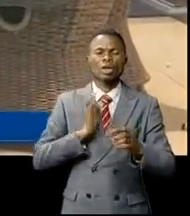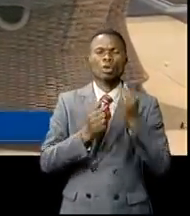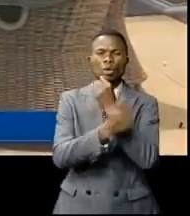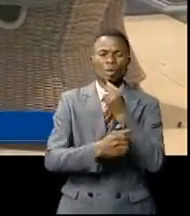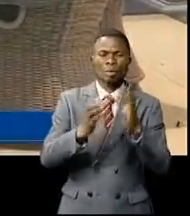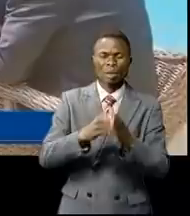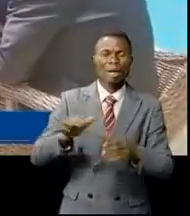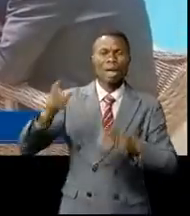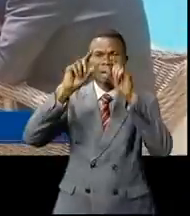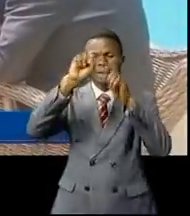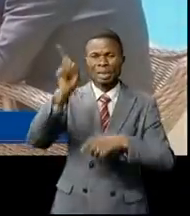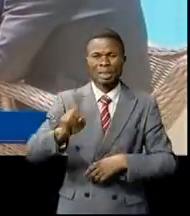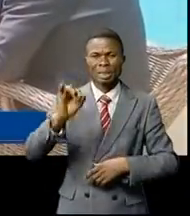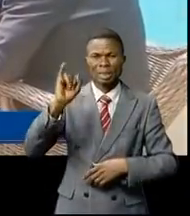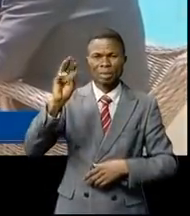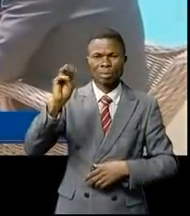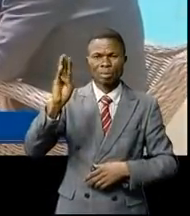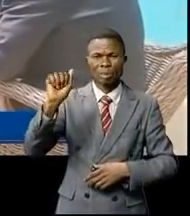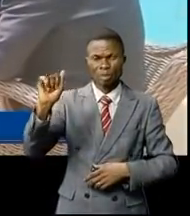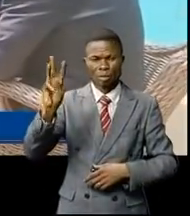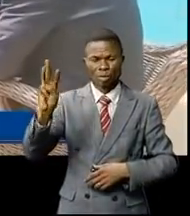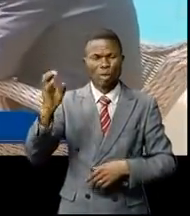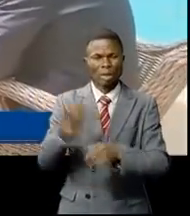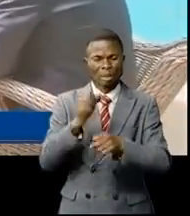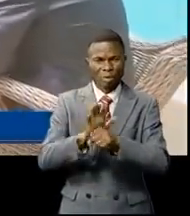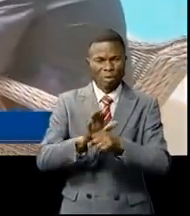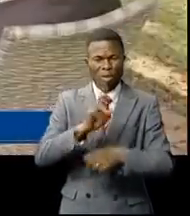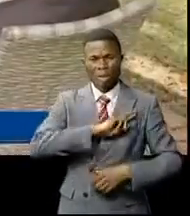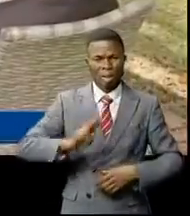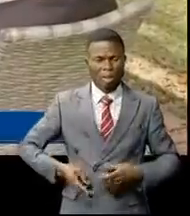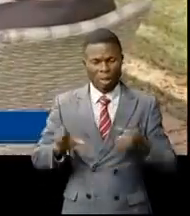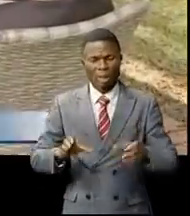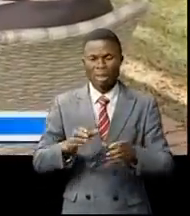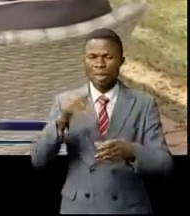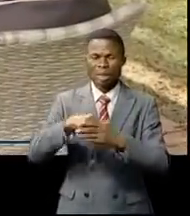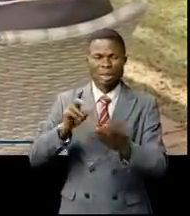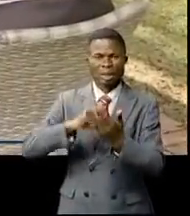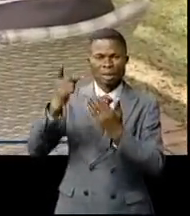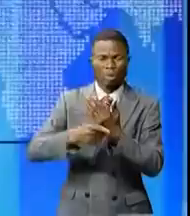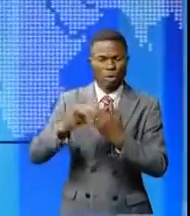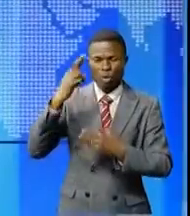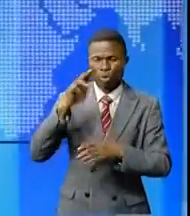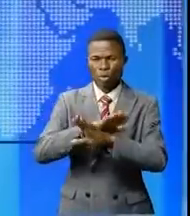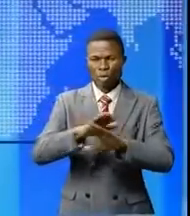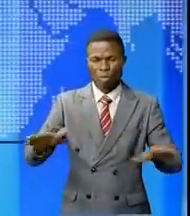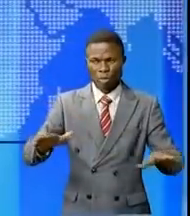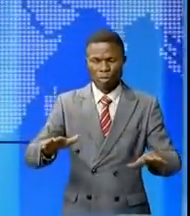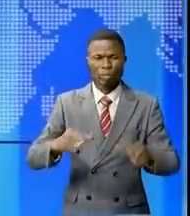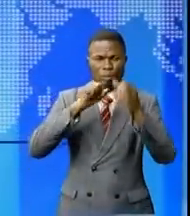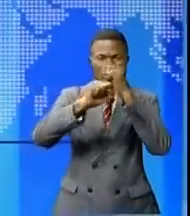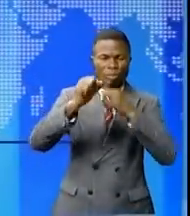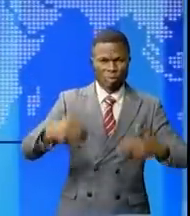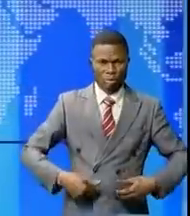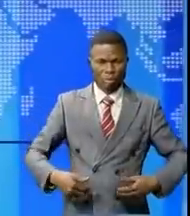dans différents domaines car la république démocratique du congo ne figure plus dans la zone rouge sensibiliser la jeunesse